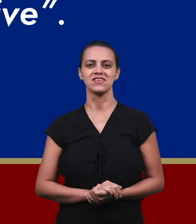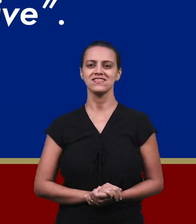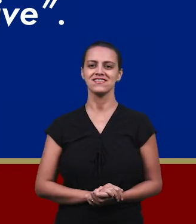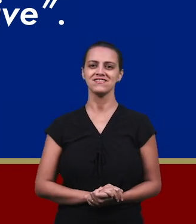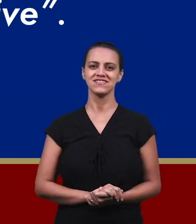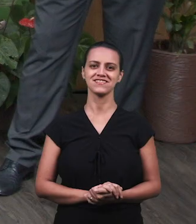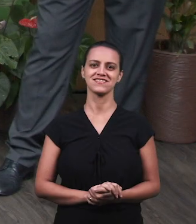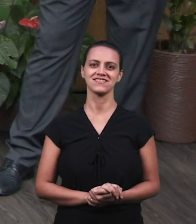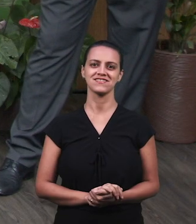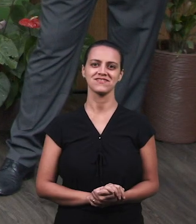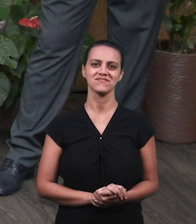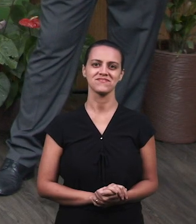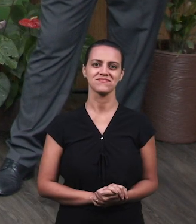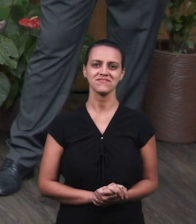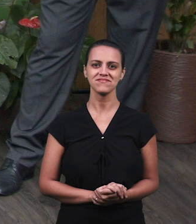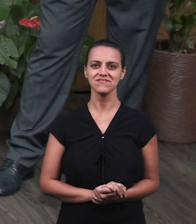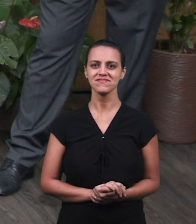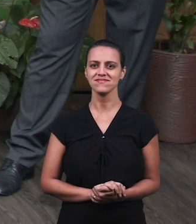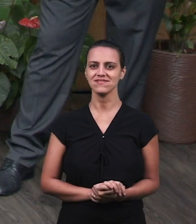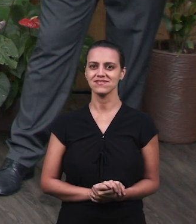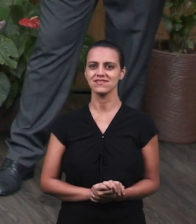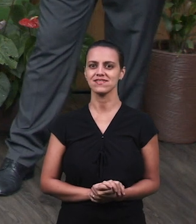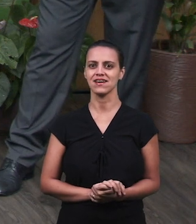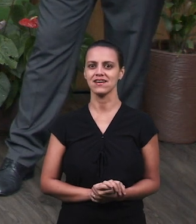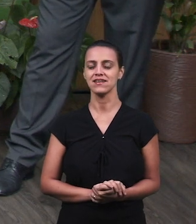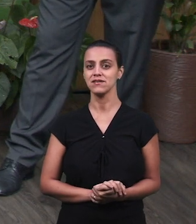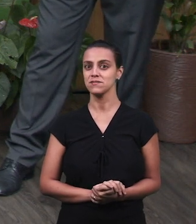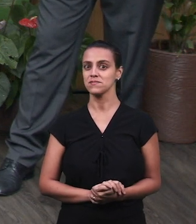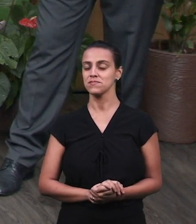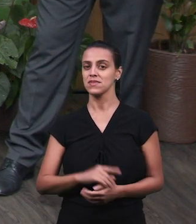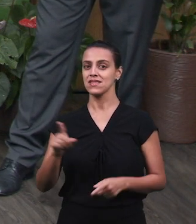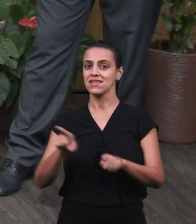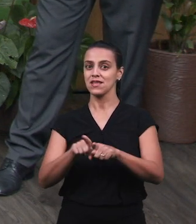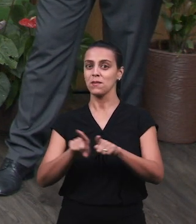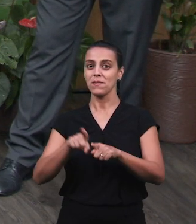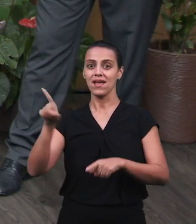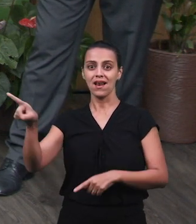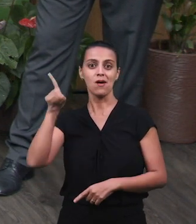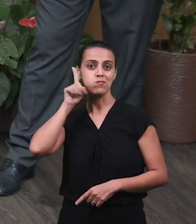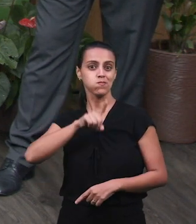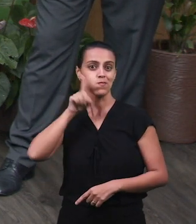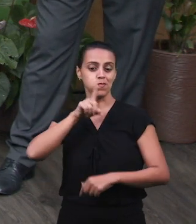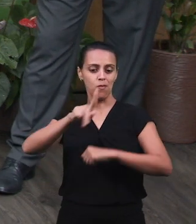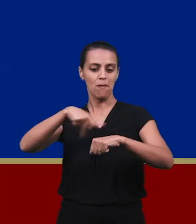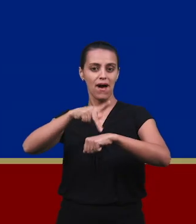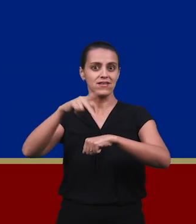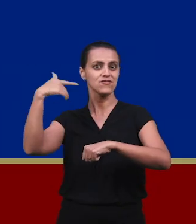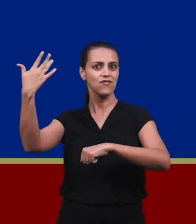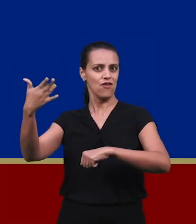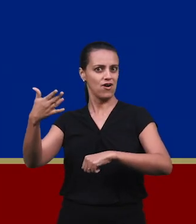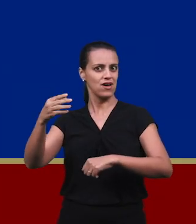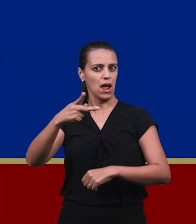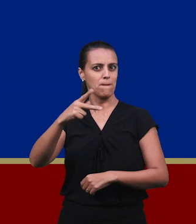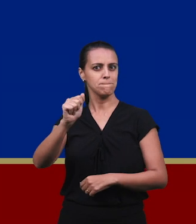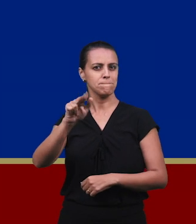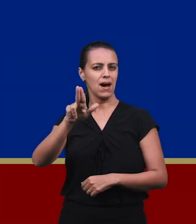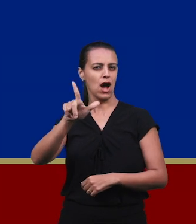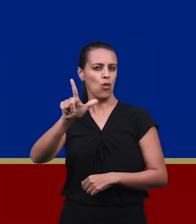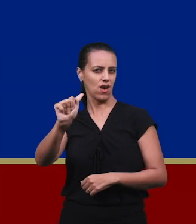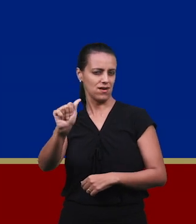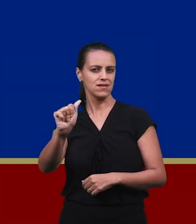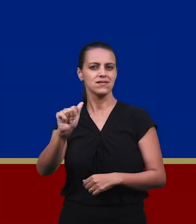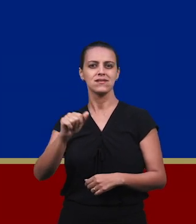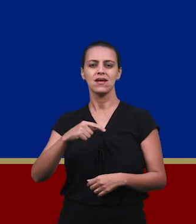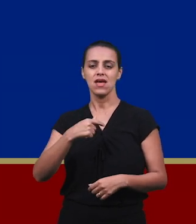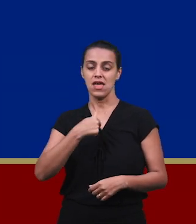Dieu. Paula Valeria Silva, de Marianne, États-Unis, de Miami, États-Unis. Je